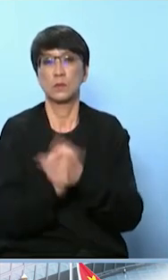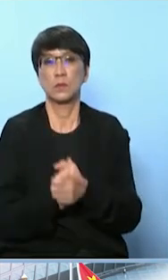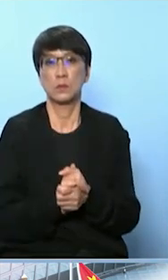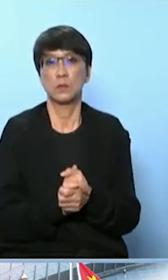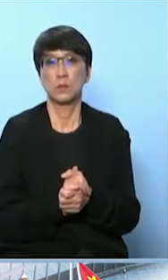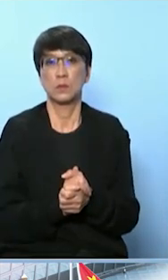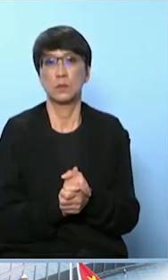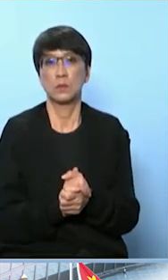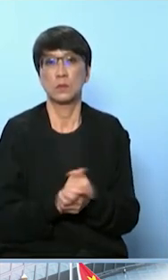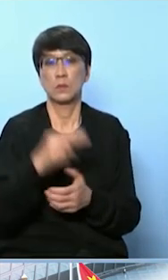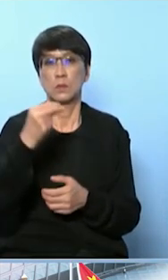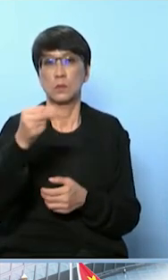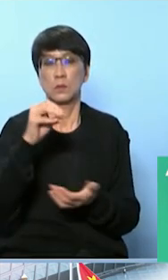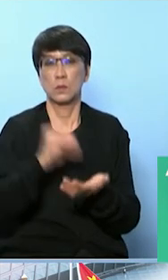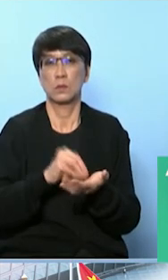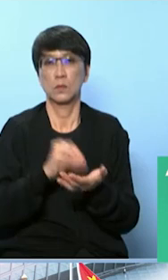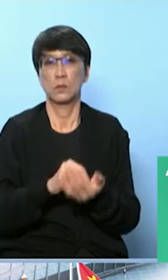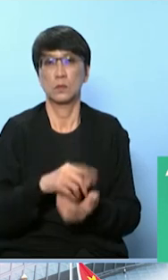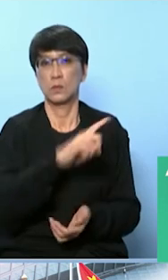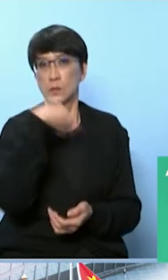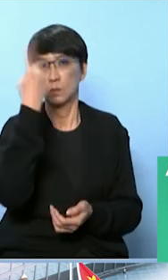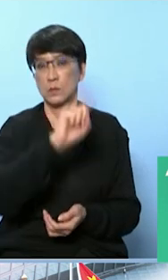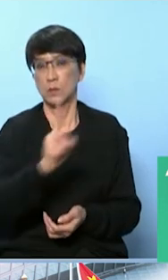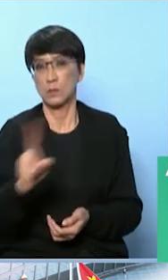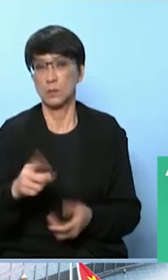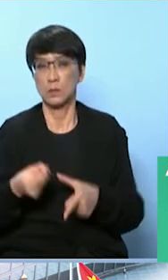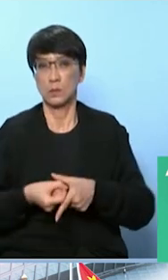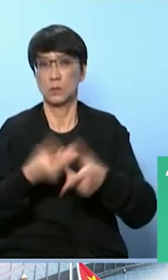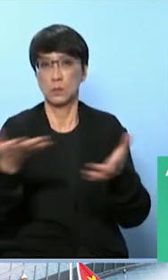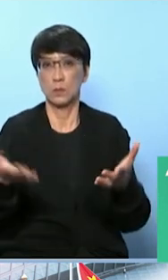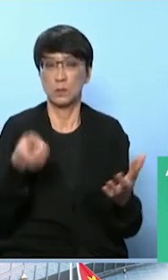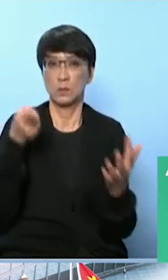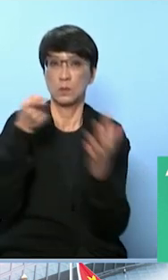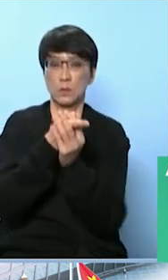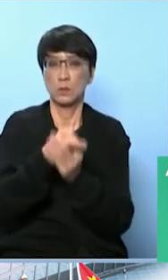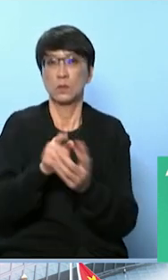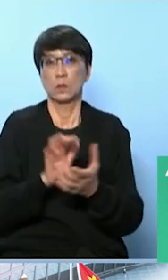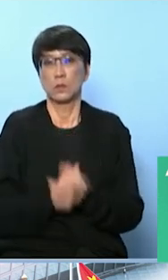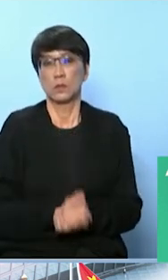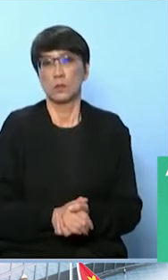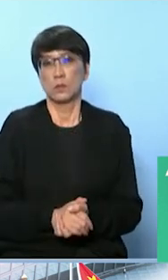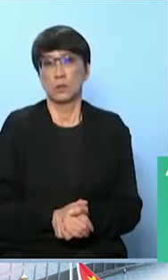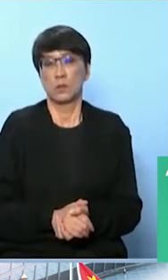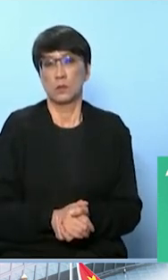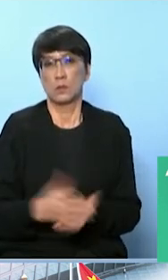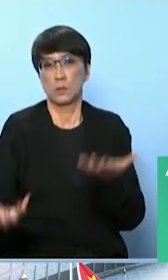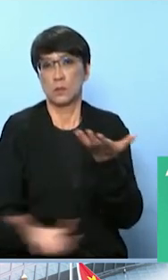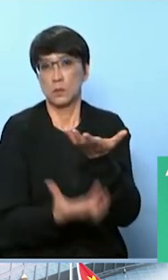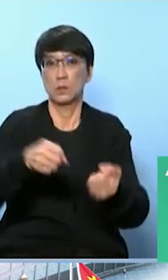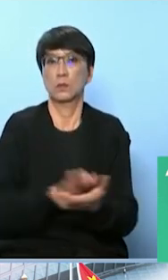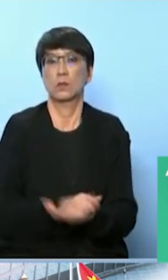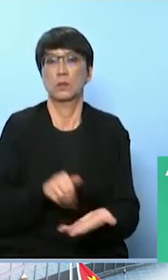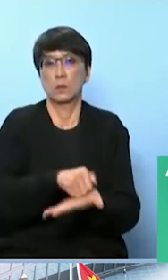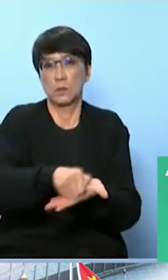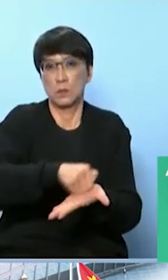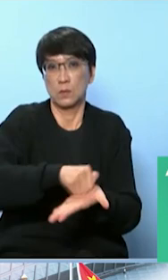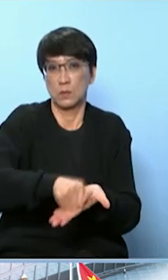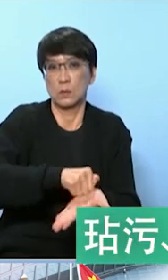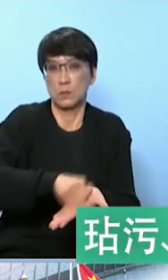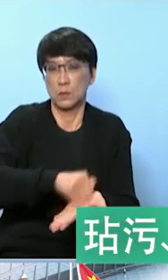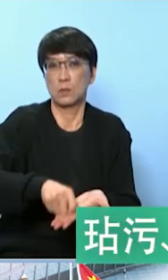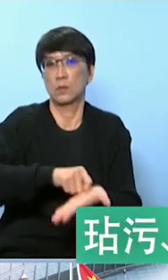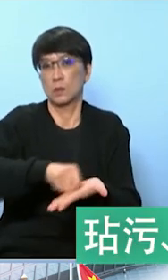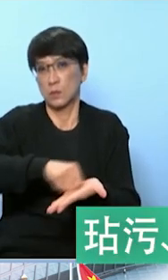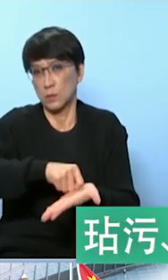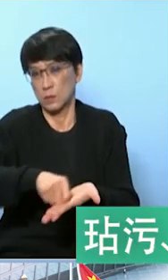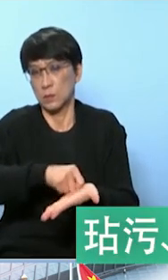新訂第七條訂明，任何人如果公開及故意以焚燒、毀損、塗劃、